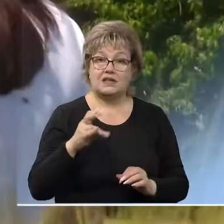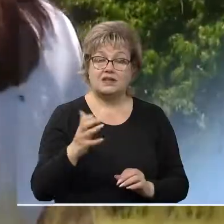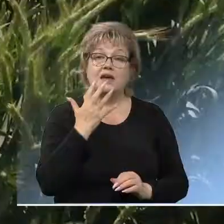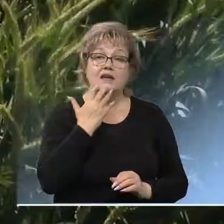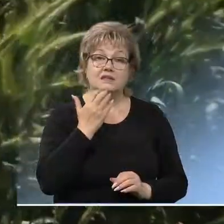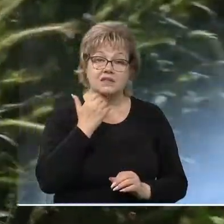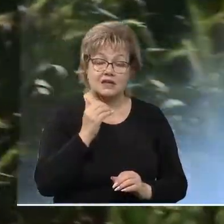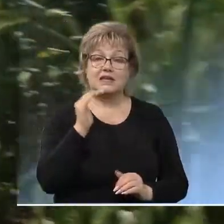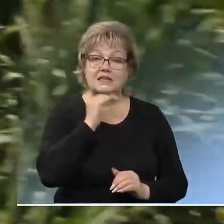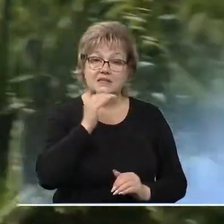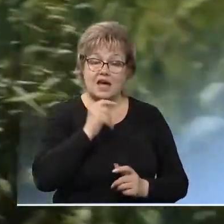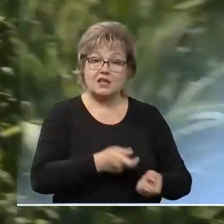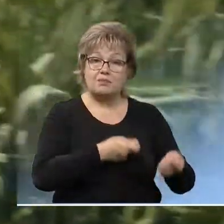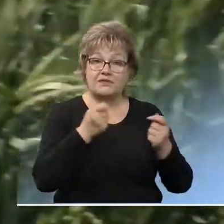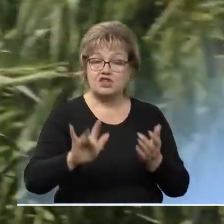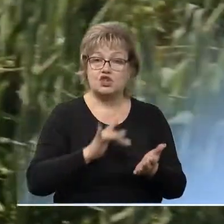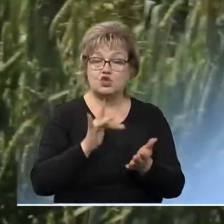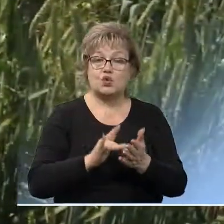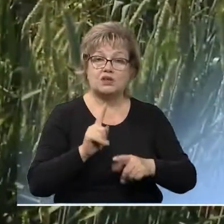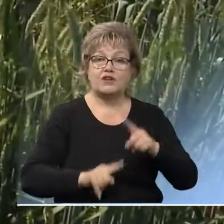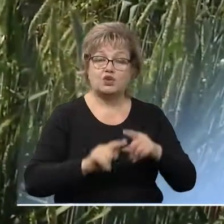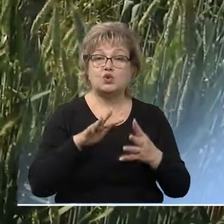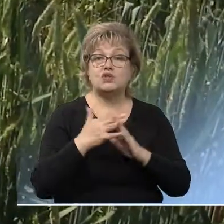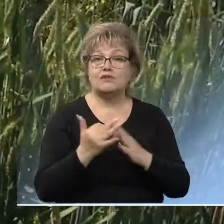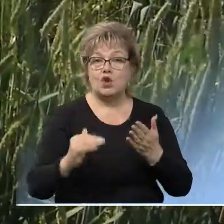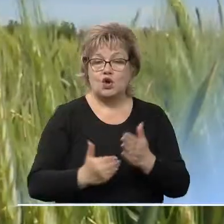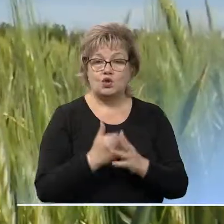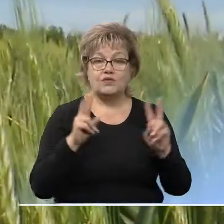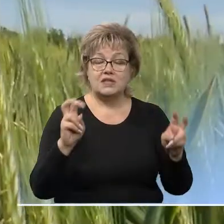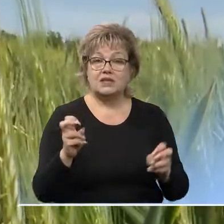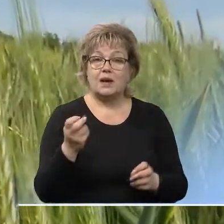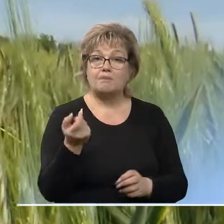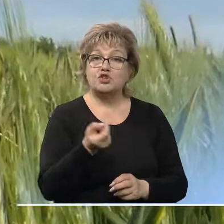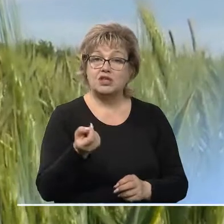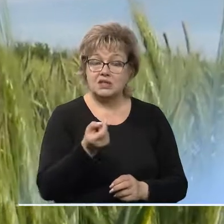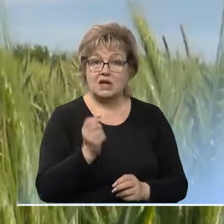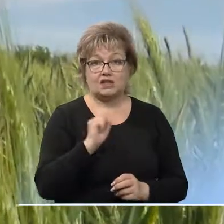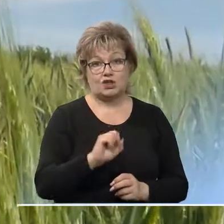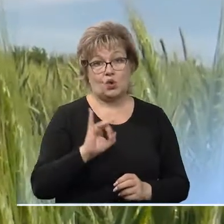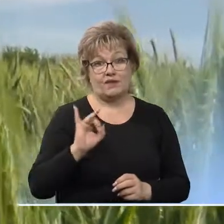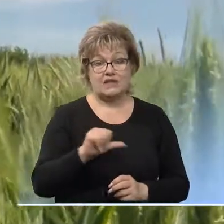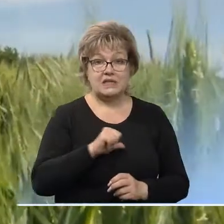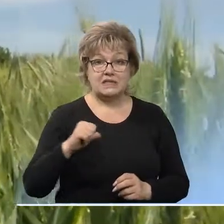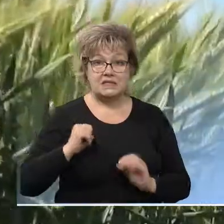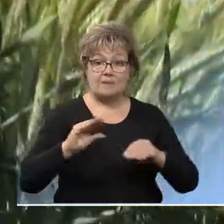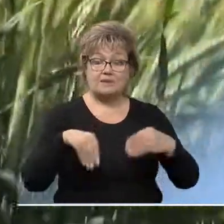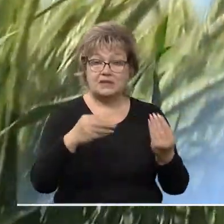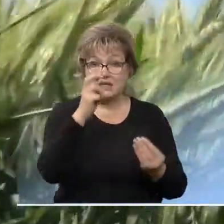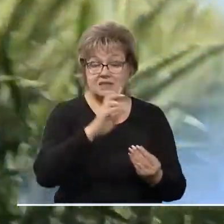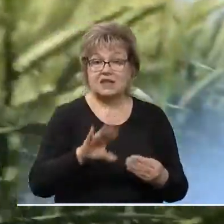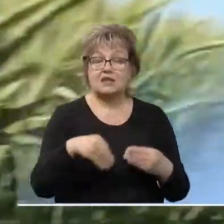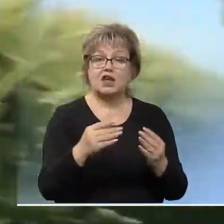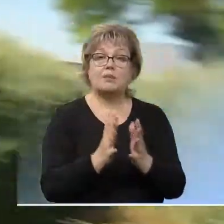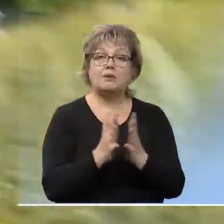генетикой. Дед, образованный крестьянин, привозил из города в родную деревню новые сорта пшеницы. Анатолий Иванович сам дал